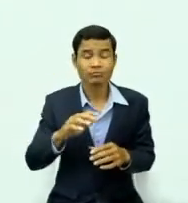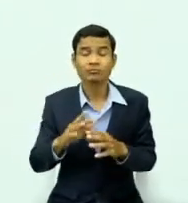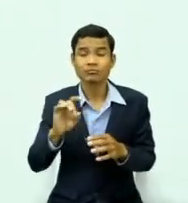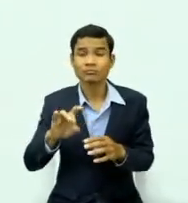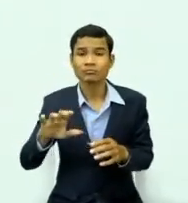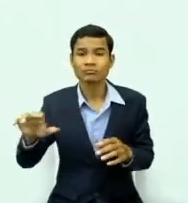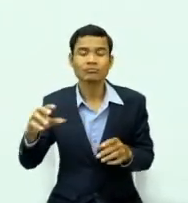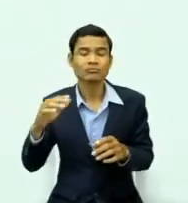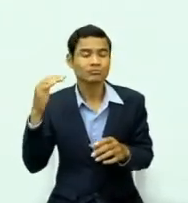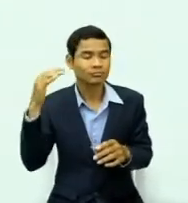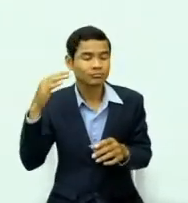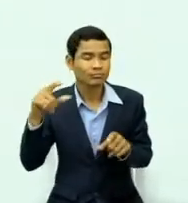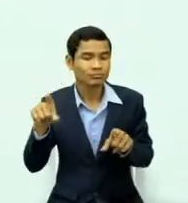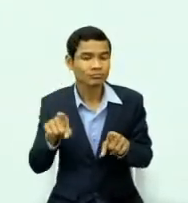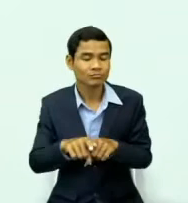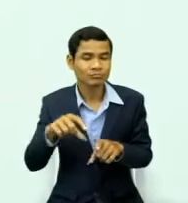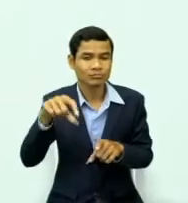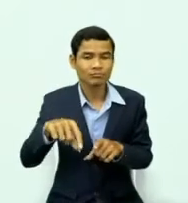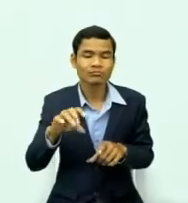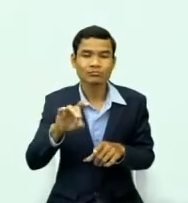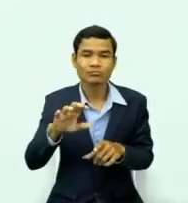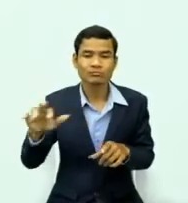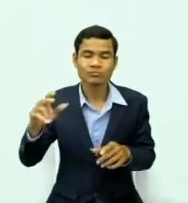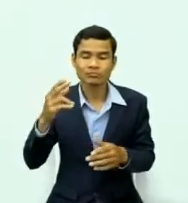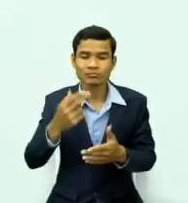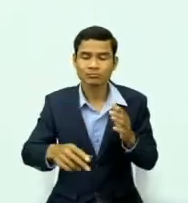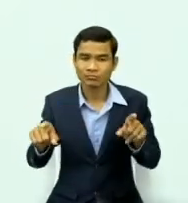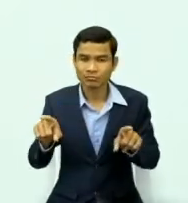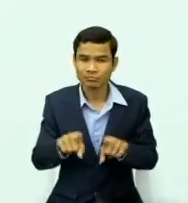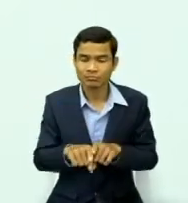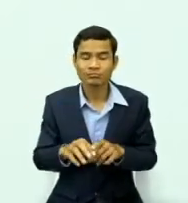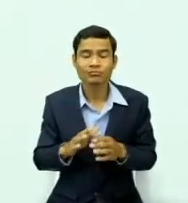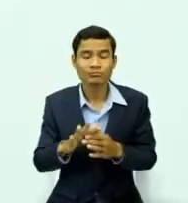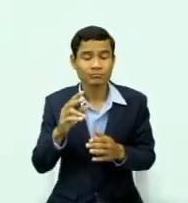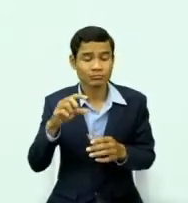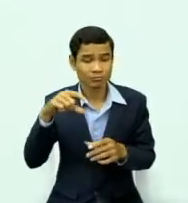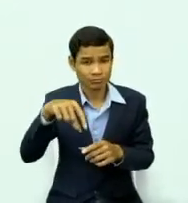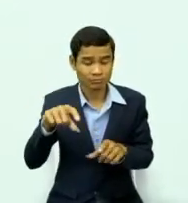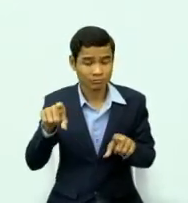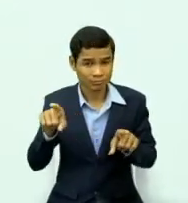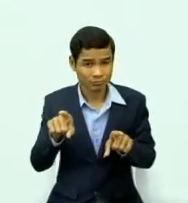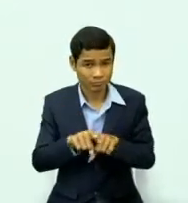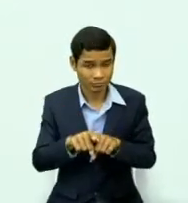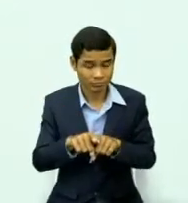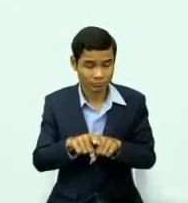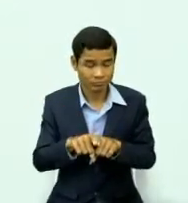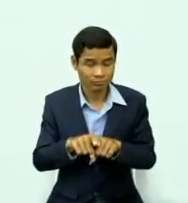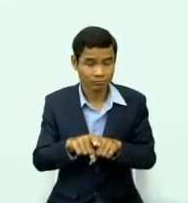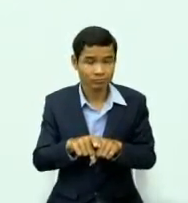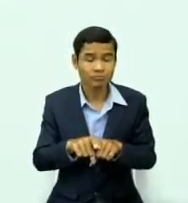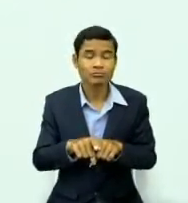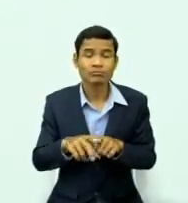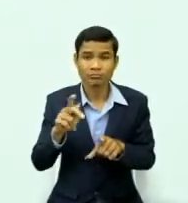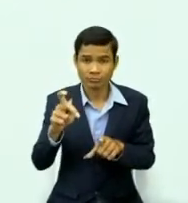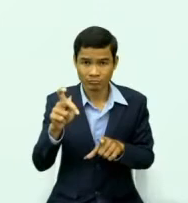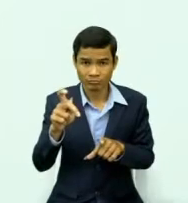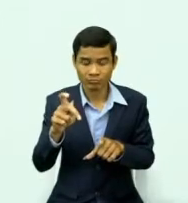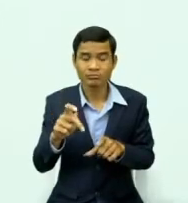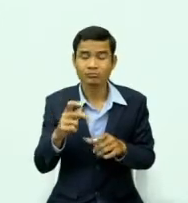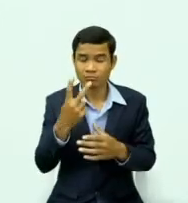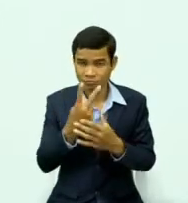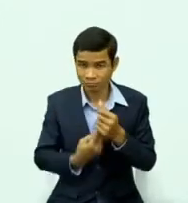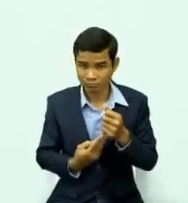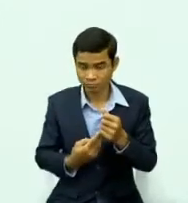Cứ chân chân nhẹ vậy. Chà, có. Sô cù nâng chân chân nhẹ. Cờ. Nè con